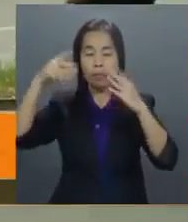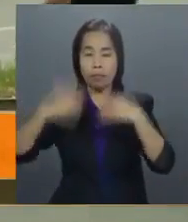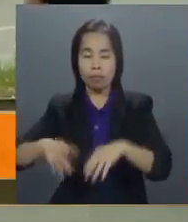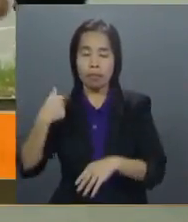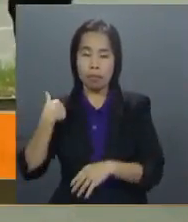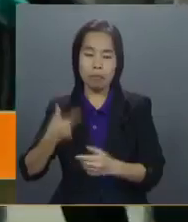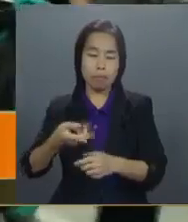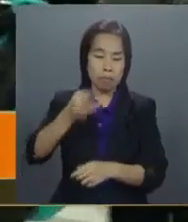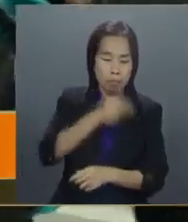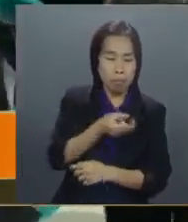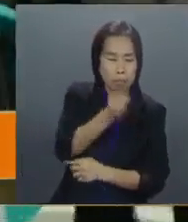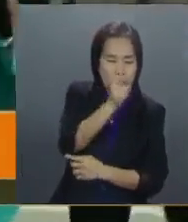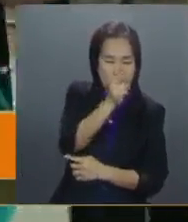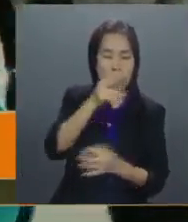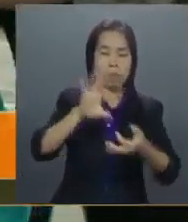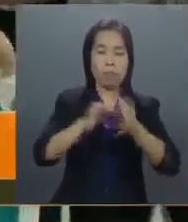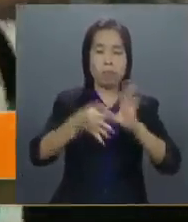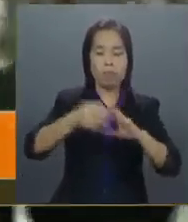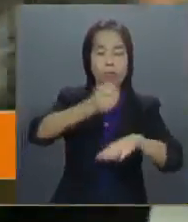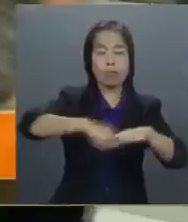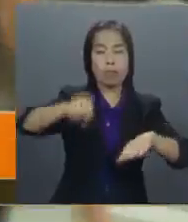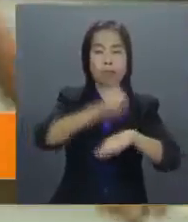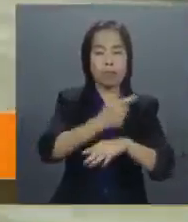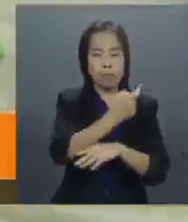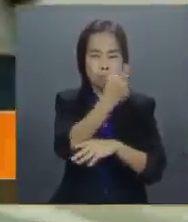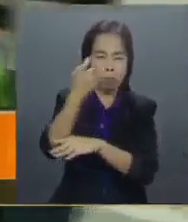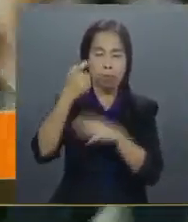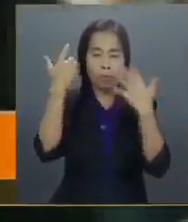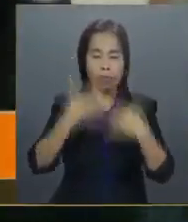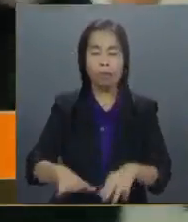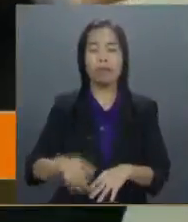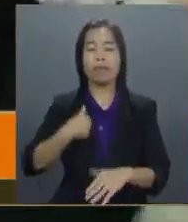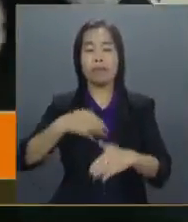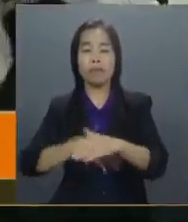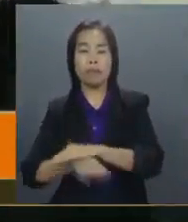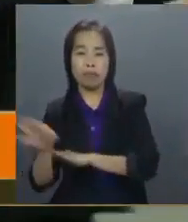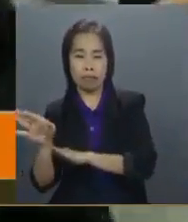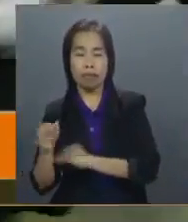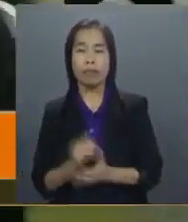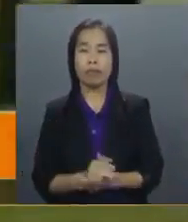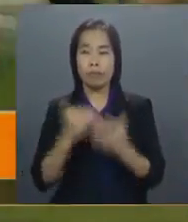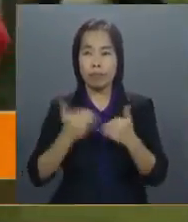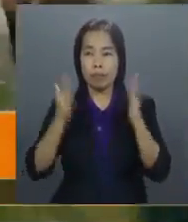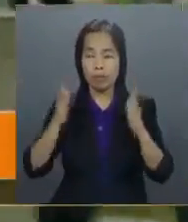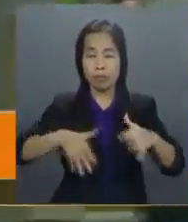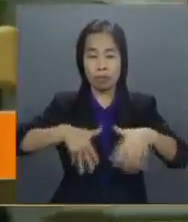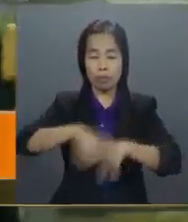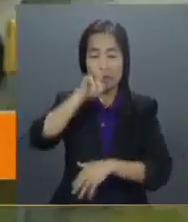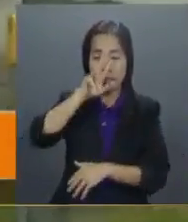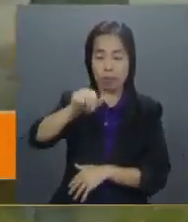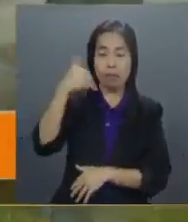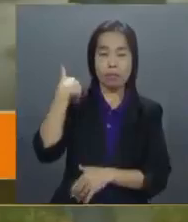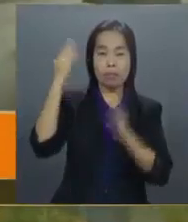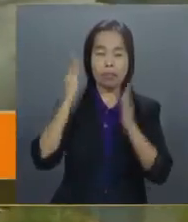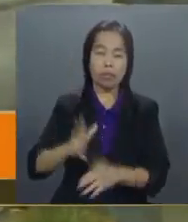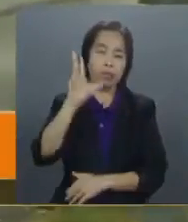ใกล้กับสนามกีฬาโอลิมปิกที่เมืองมิวนิกและหลบหนีไปได้เบื้องต้นผู้อยู่ในเหตุการณ์เปิดเผยว่าเห็นมือปืนอย่างน้อ